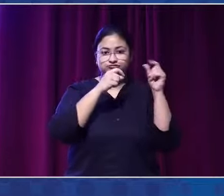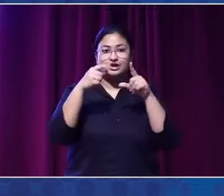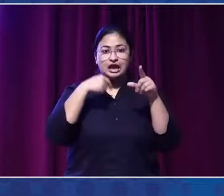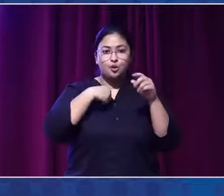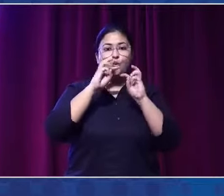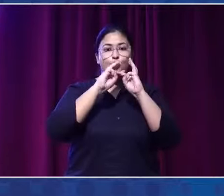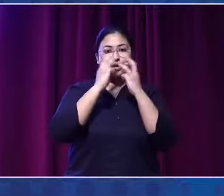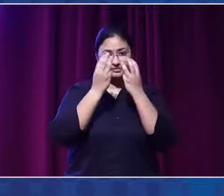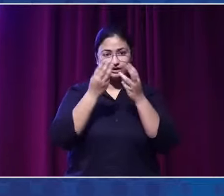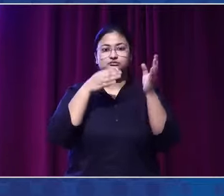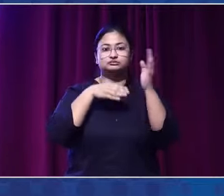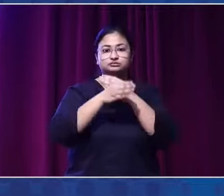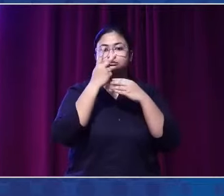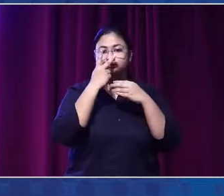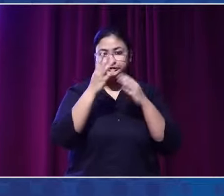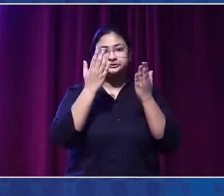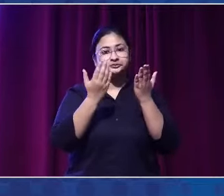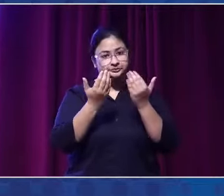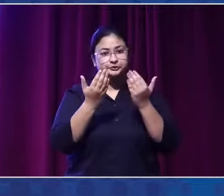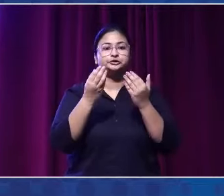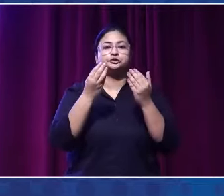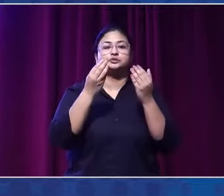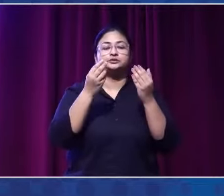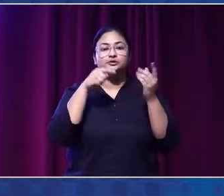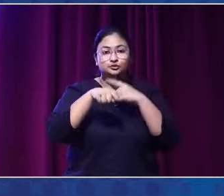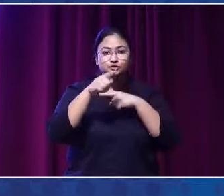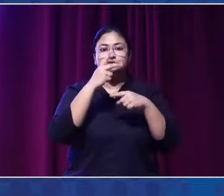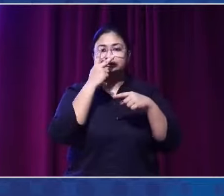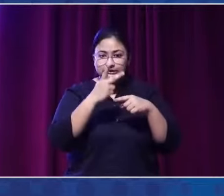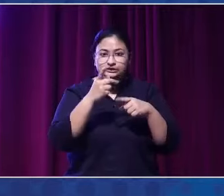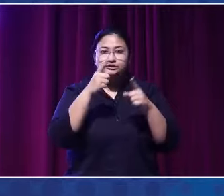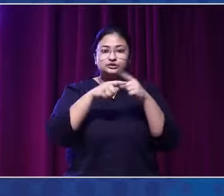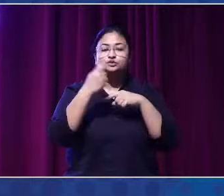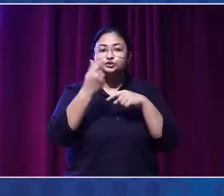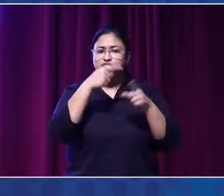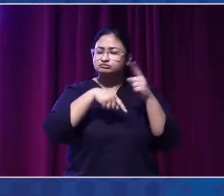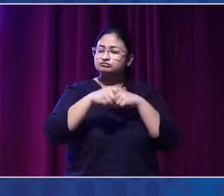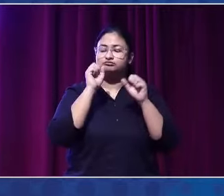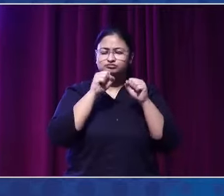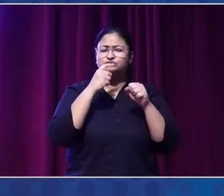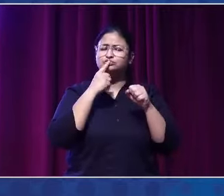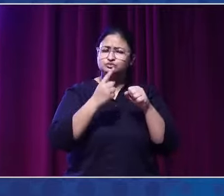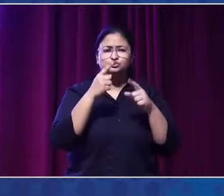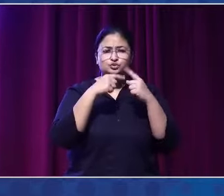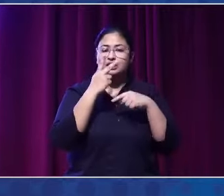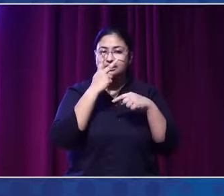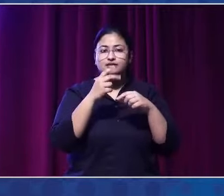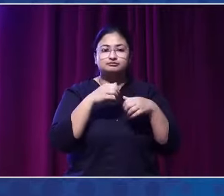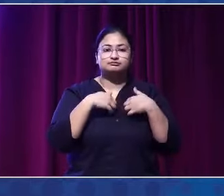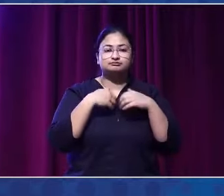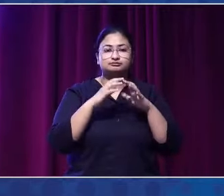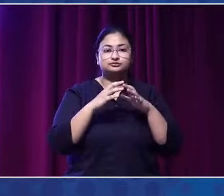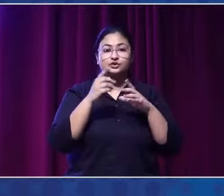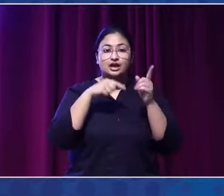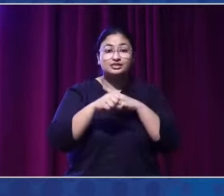पे बहुत हाई रिजोल्यूशन फोटोज हैं, कभी कभी उनको देखिए, इस्तेमाल करिए, यू वुड रियली लव इट। कुछ विलेजेस और हेलमेट्स एलडब्ल्यू